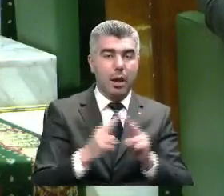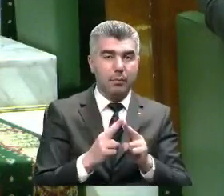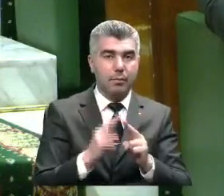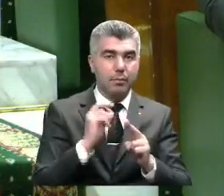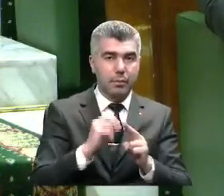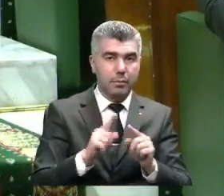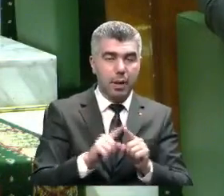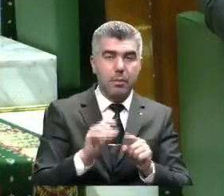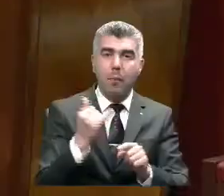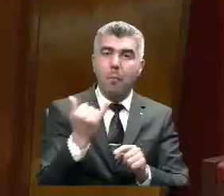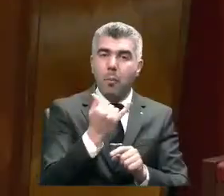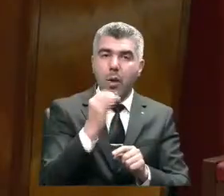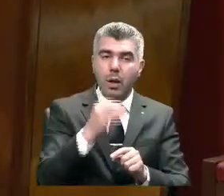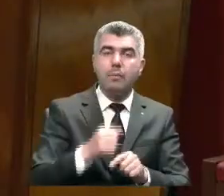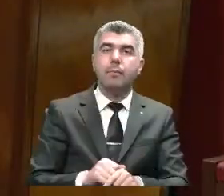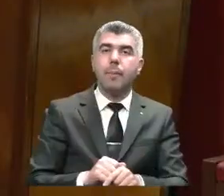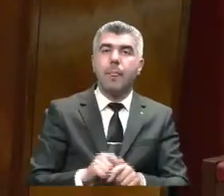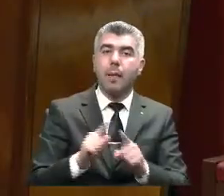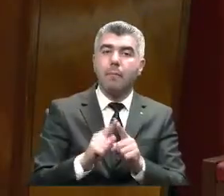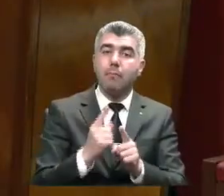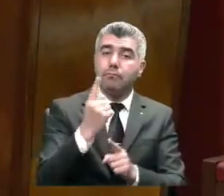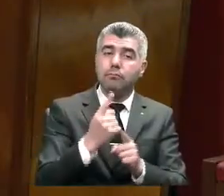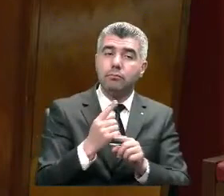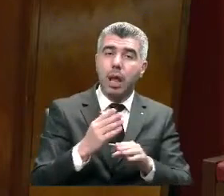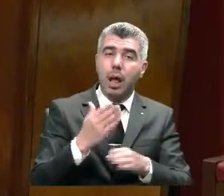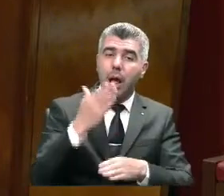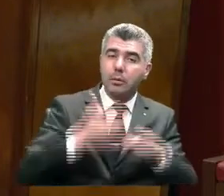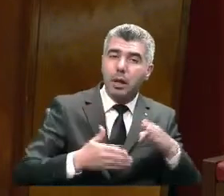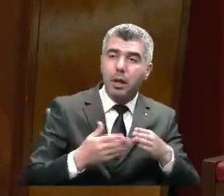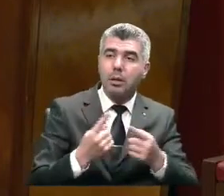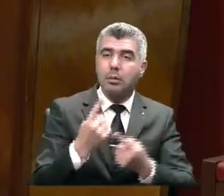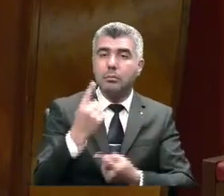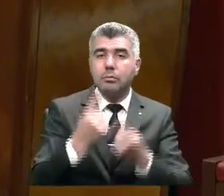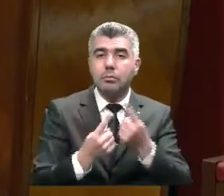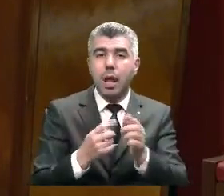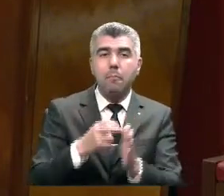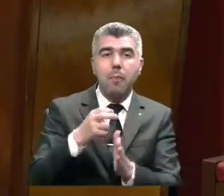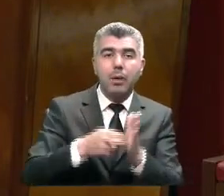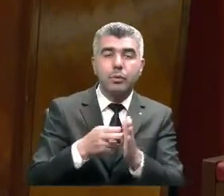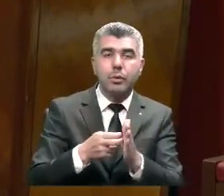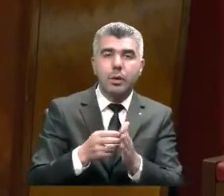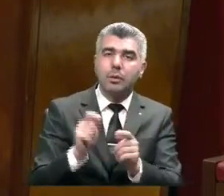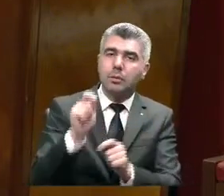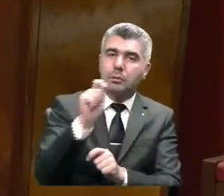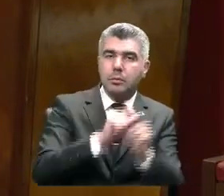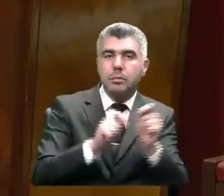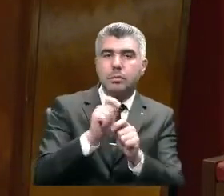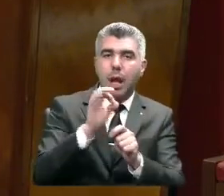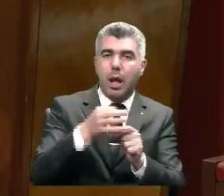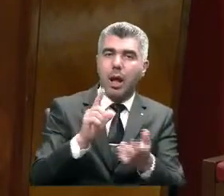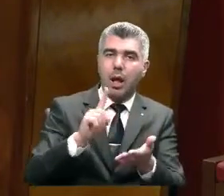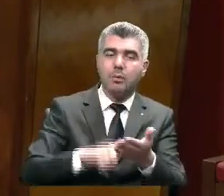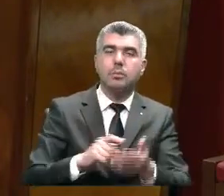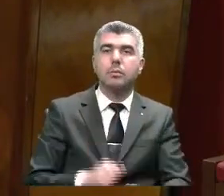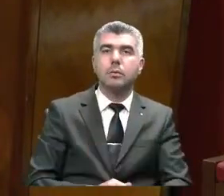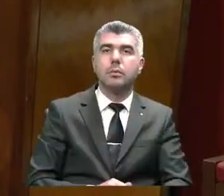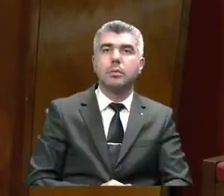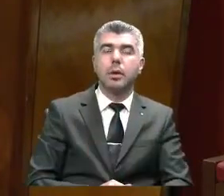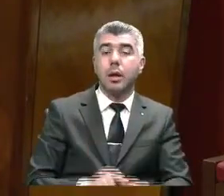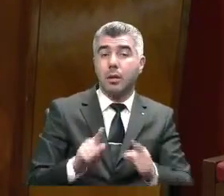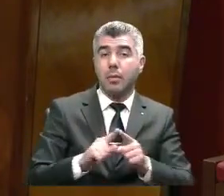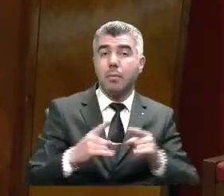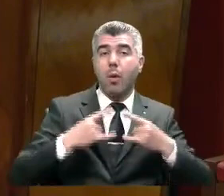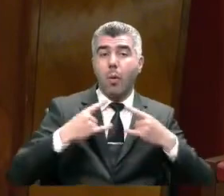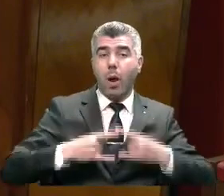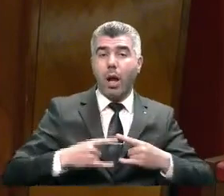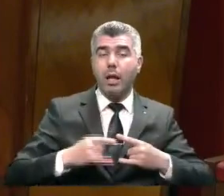السريعه والمحدده عند حدوث عوارض على السكاك الحديديه او بالقطارات وفي مجال السلامه يقوم المكتب